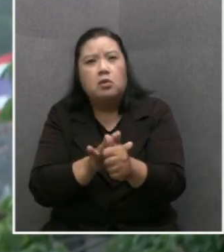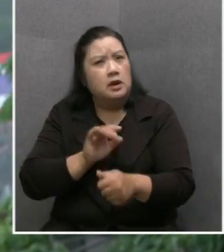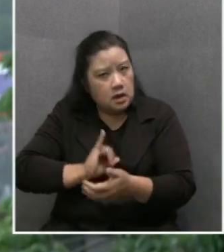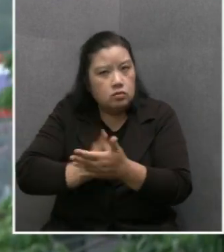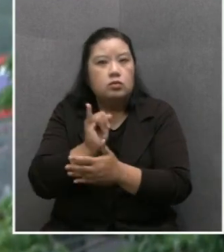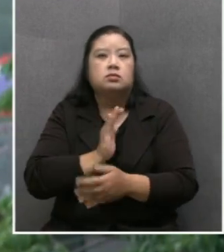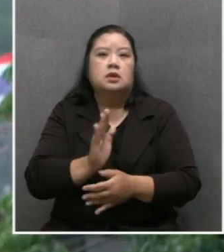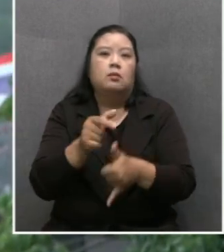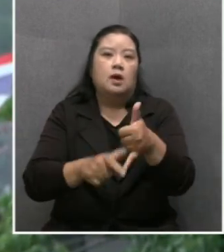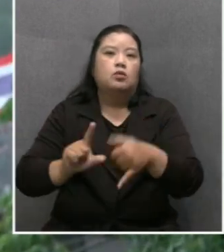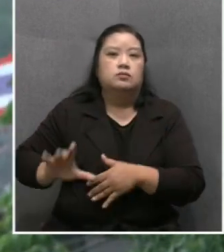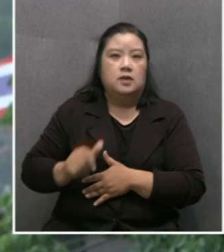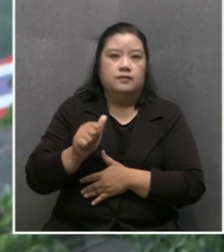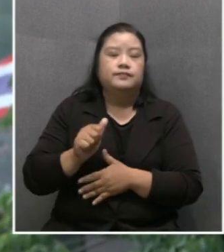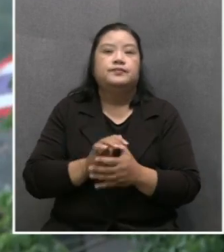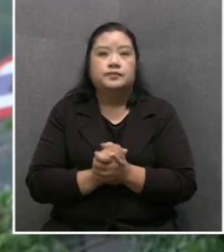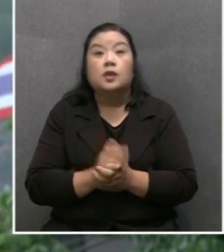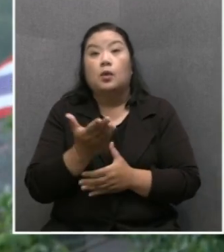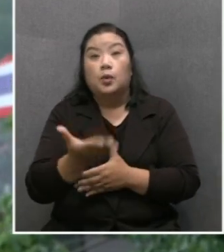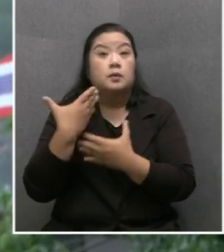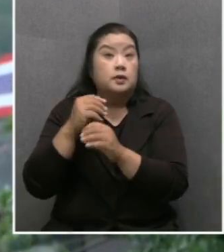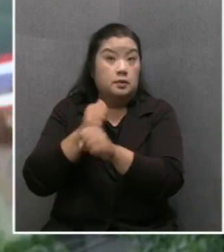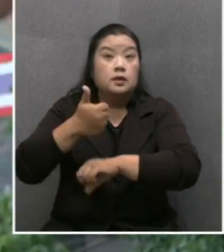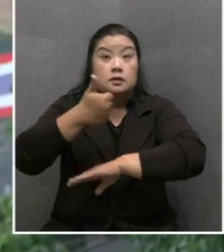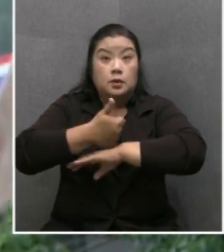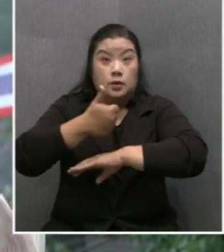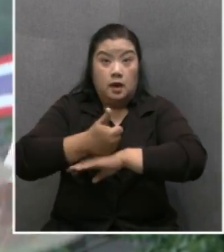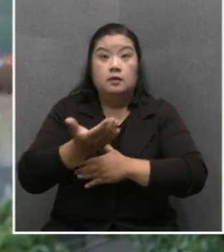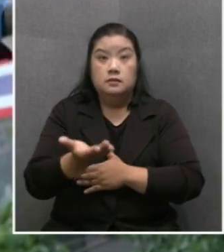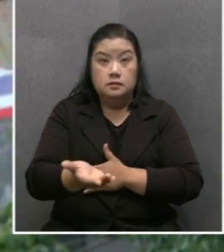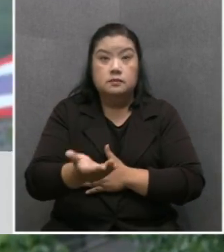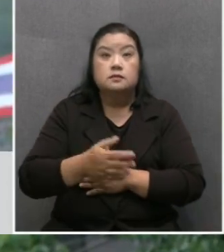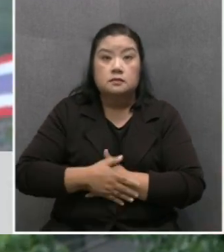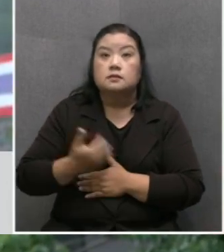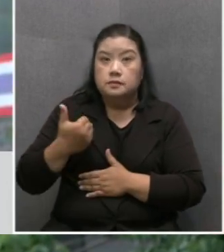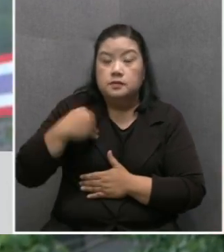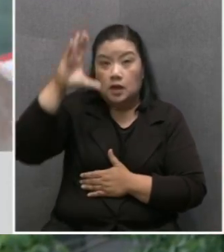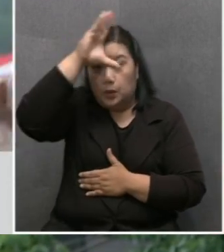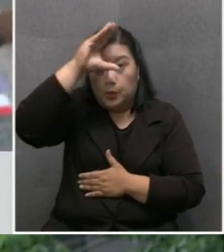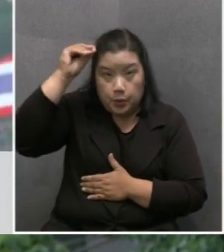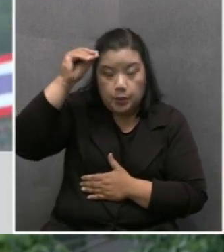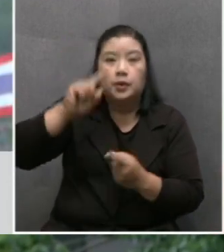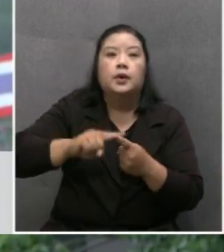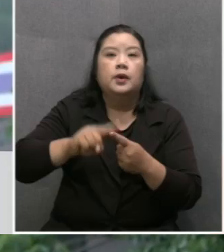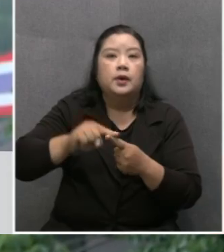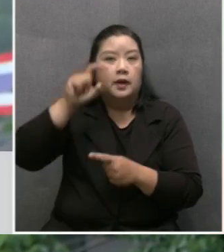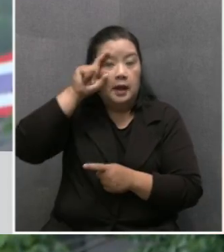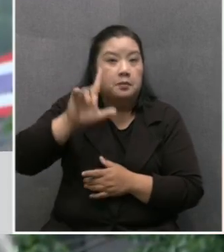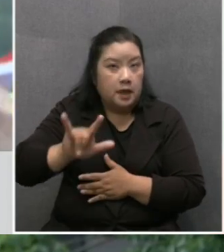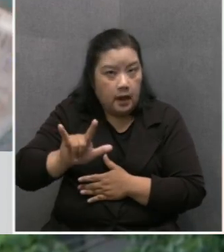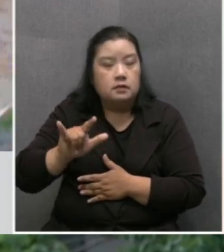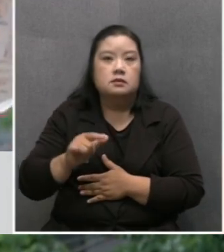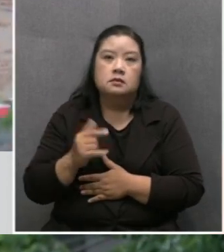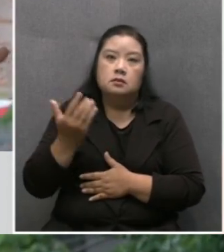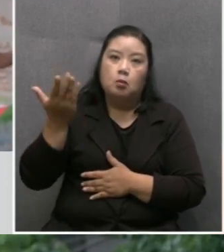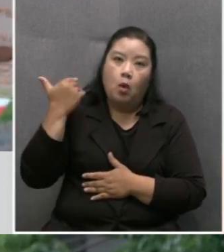ธิปัตย์กันหน่อยนะครับนายจุรินทร์ลักษณวิศิษฐ์หัวหน้าพรรคประชาธิปัตย์พร้อมด้วยนายชวนหลีกภัยนายบัญญัติบรรทัดฐานอดีตหัวหน้า